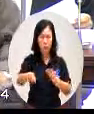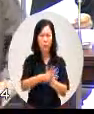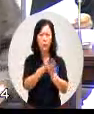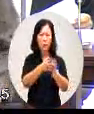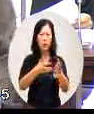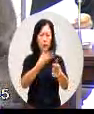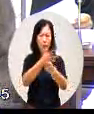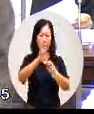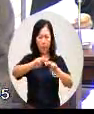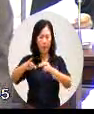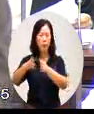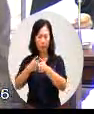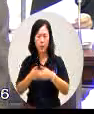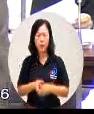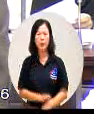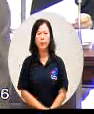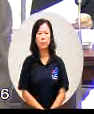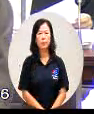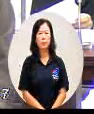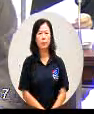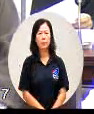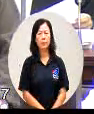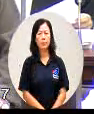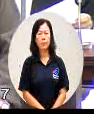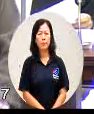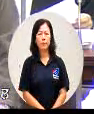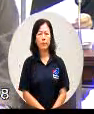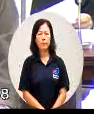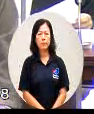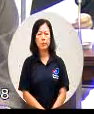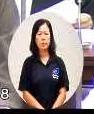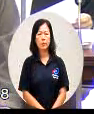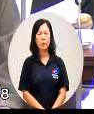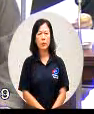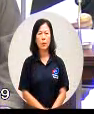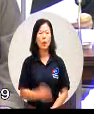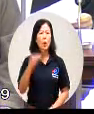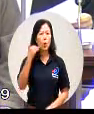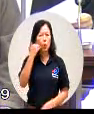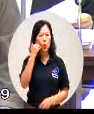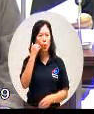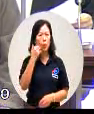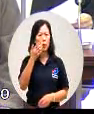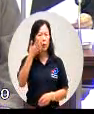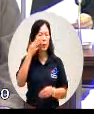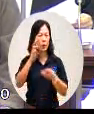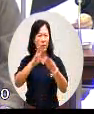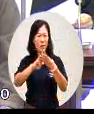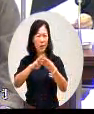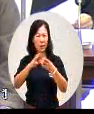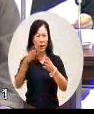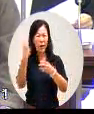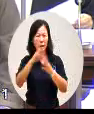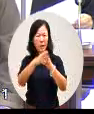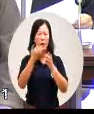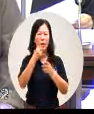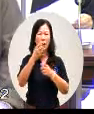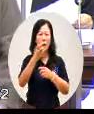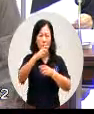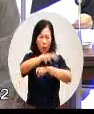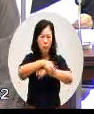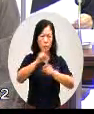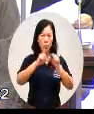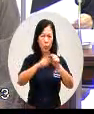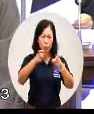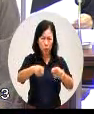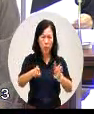应该尽量来给铺设来改善。至于讲检查完中港啊，需要有一个